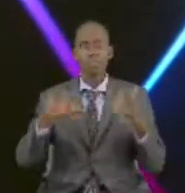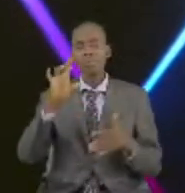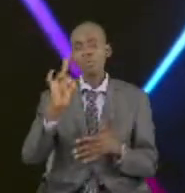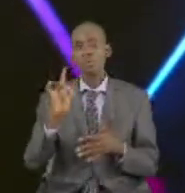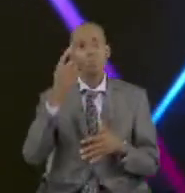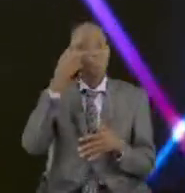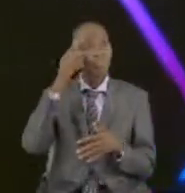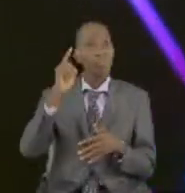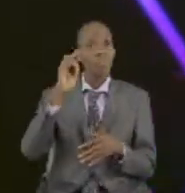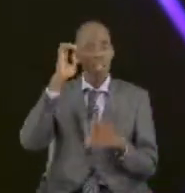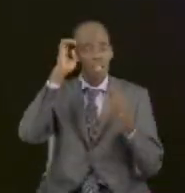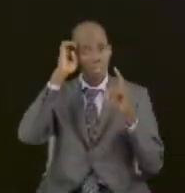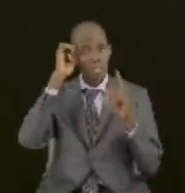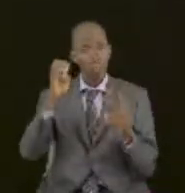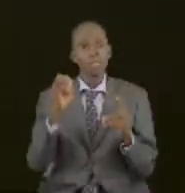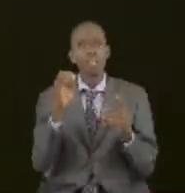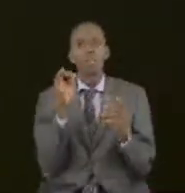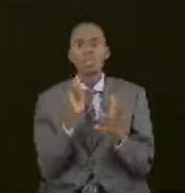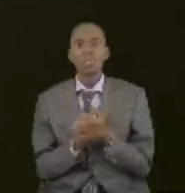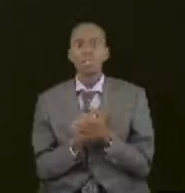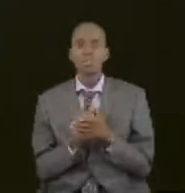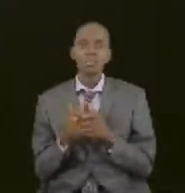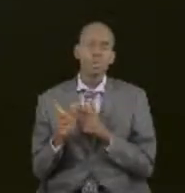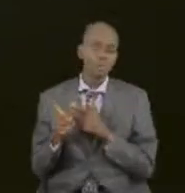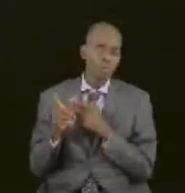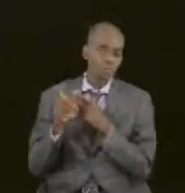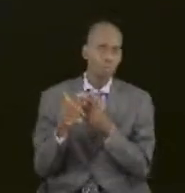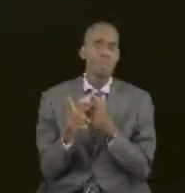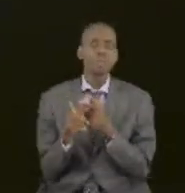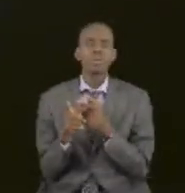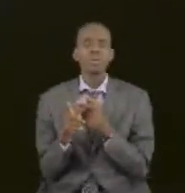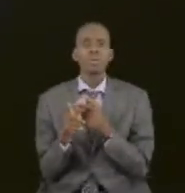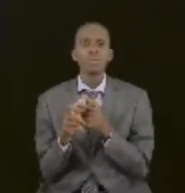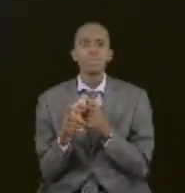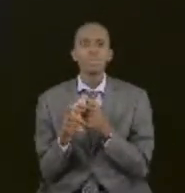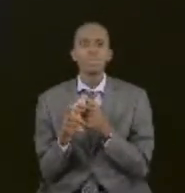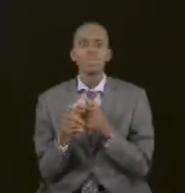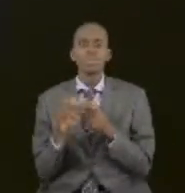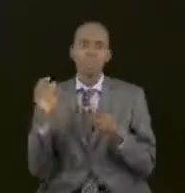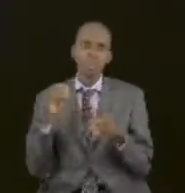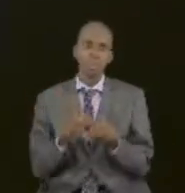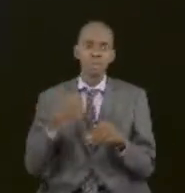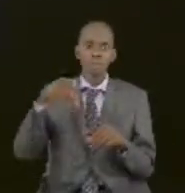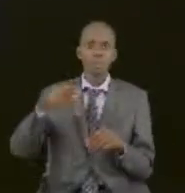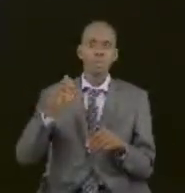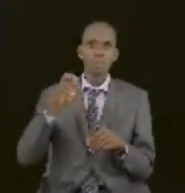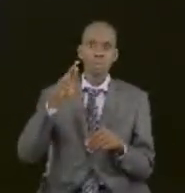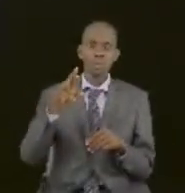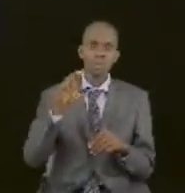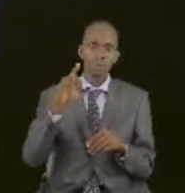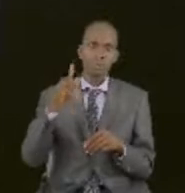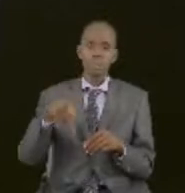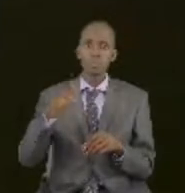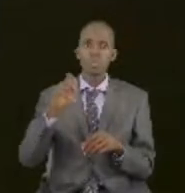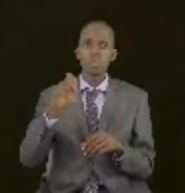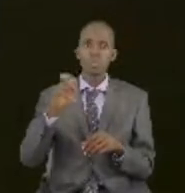1 car celui qui a fait de pierre l'apôtre de circoncis a aussi fait